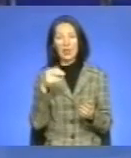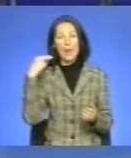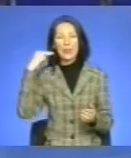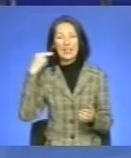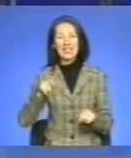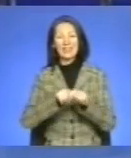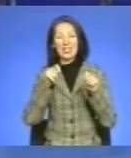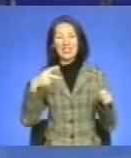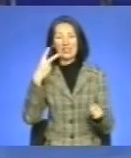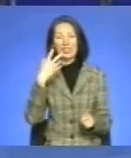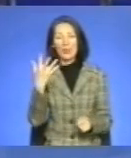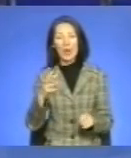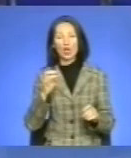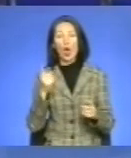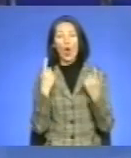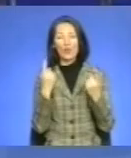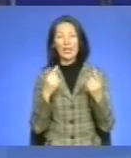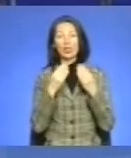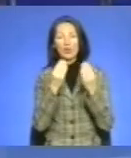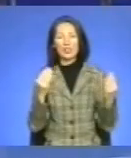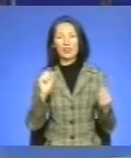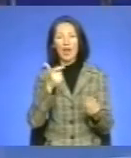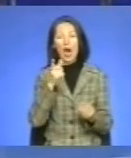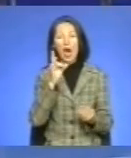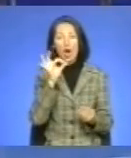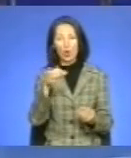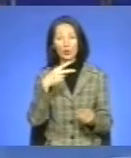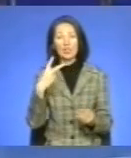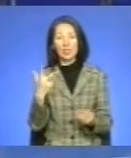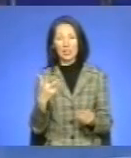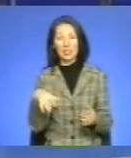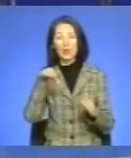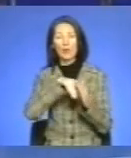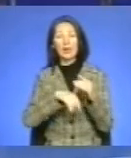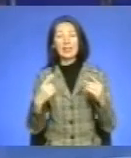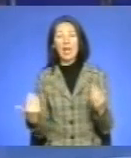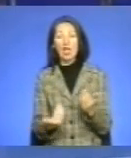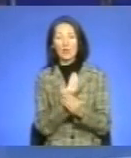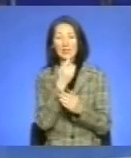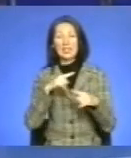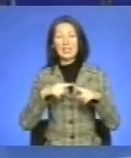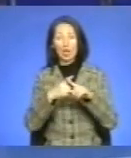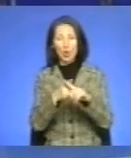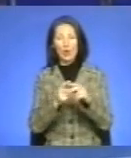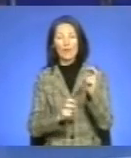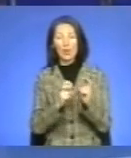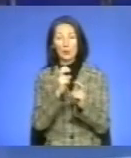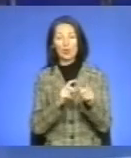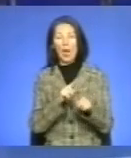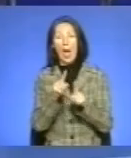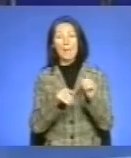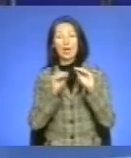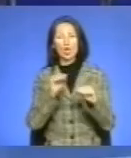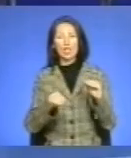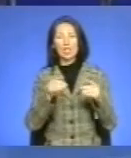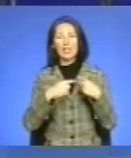ювілейної міжнародної виставки «Агро-2013». Впровадити інноваційні технології у виробництво та переоснащати галузь